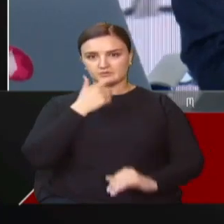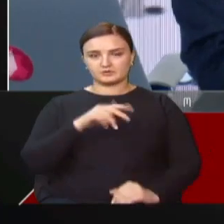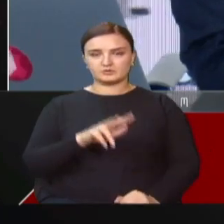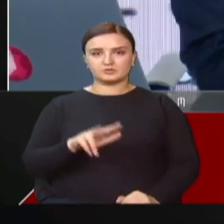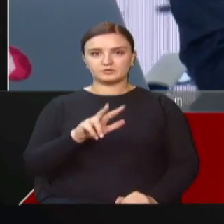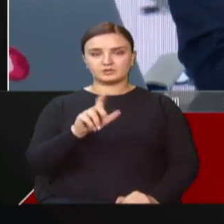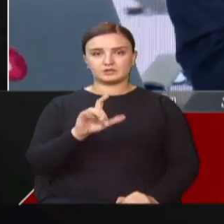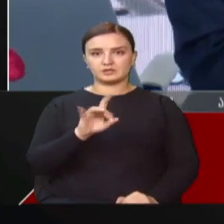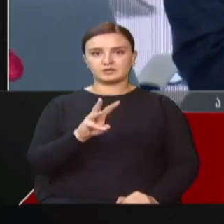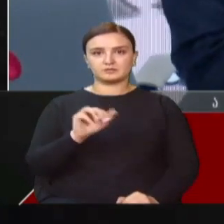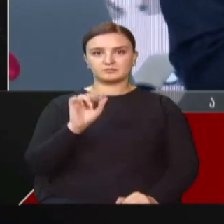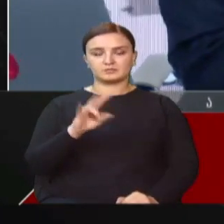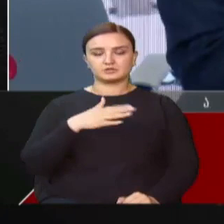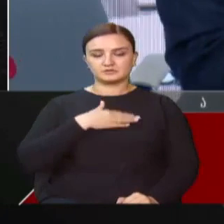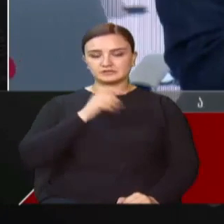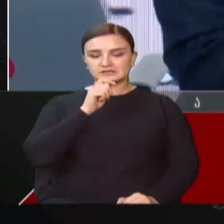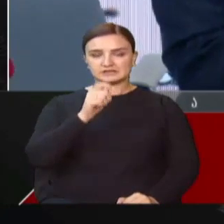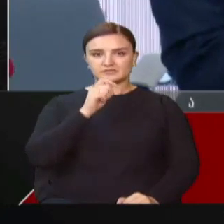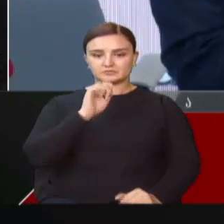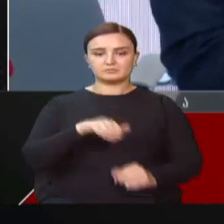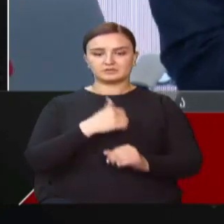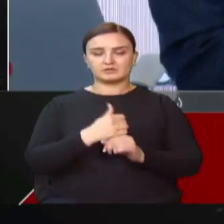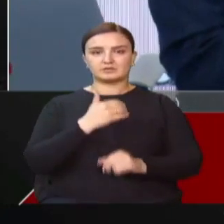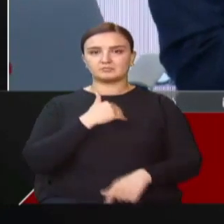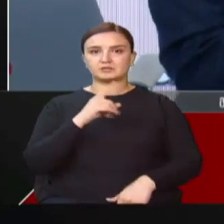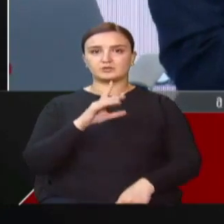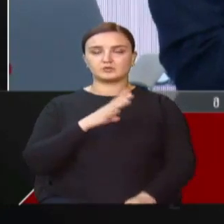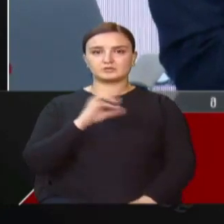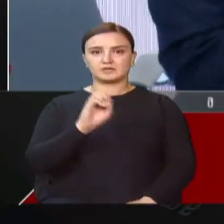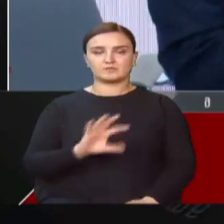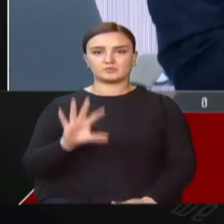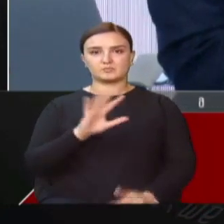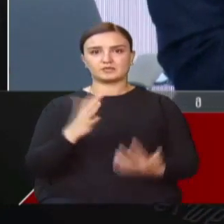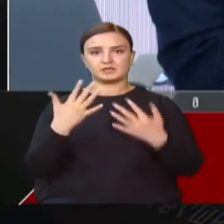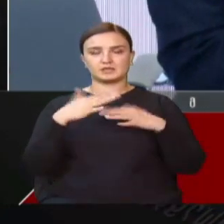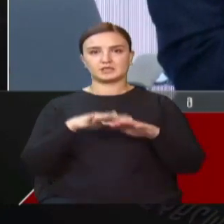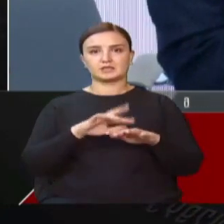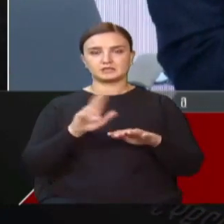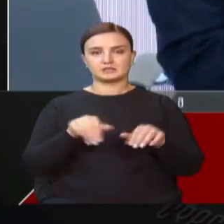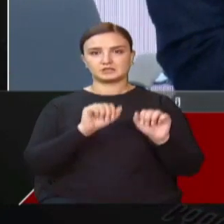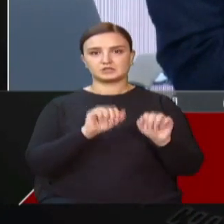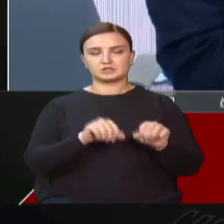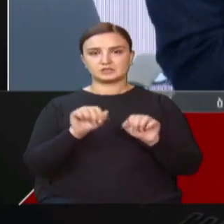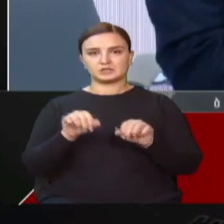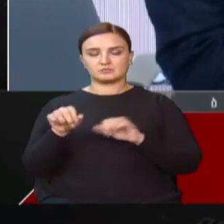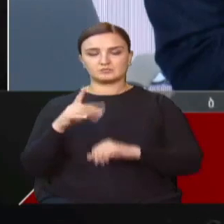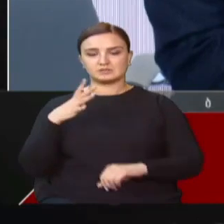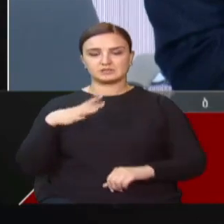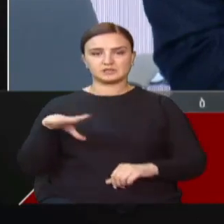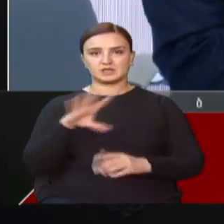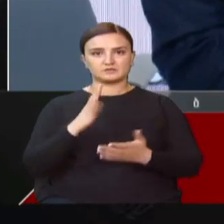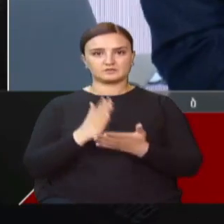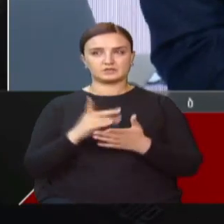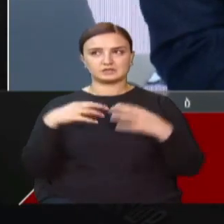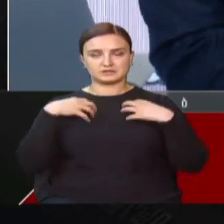და ჩვენ ინტერვიუს მთავარი ხაზი მინდა რომ იყოს ევროინტეგრაცია და ის შესაძლებლობა რომელიც საქართველოს გაუჩნდა